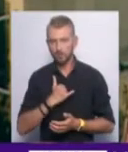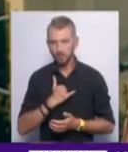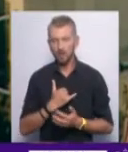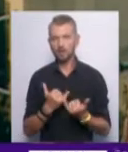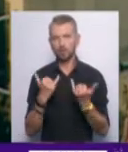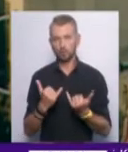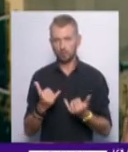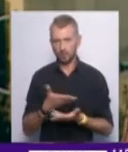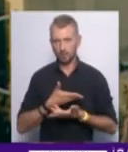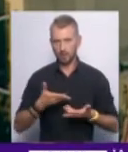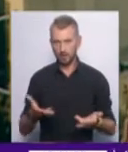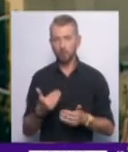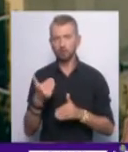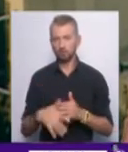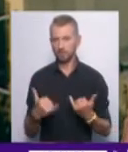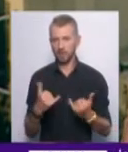прямоефірного обговорення вже